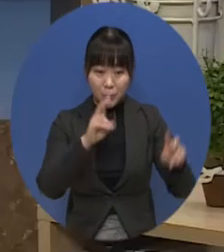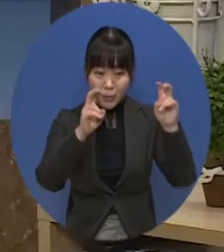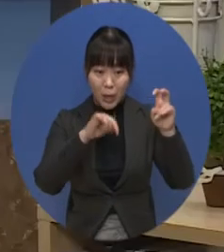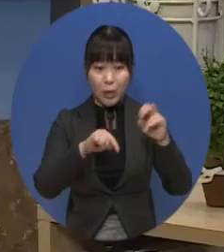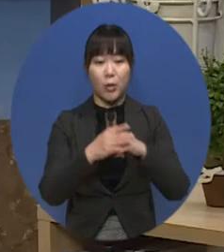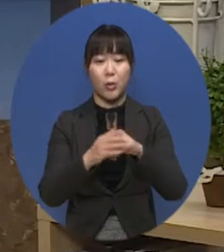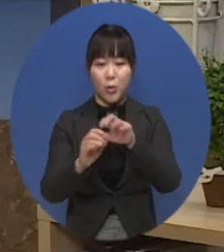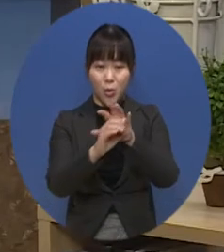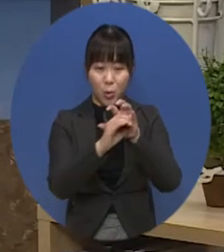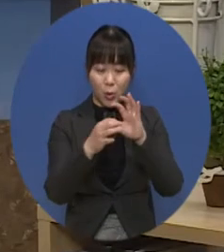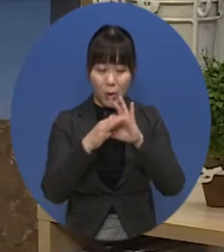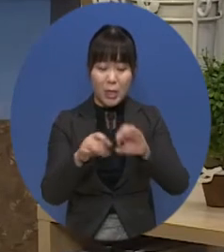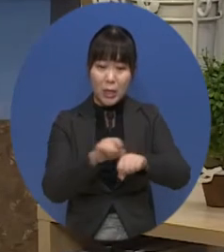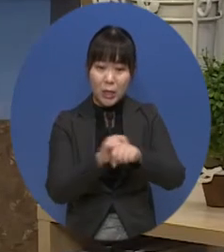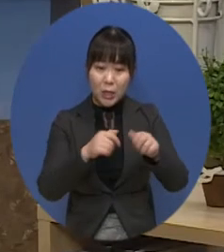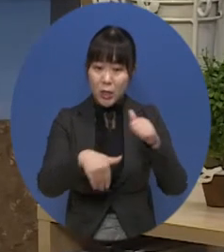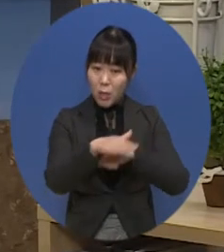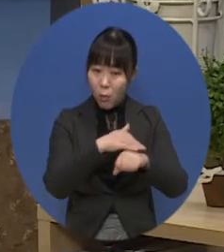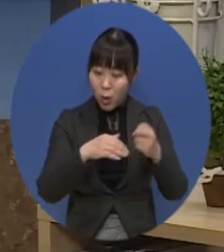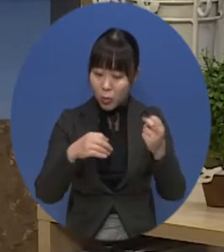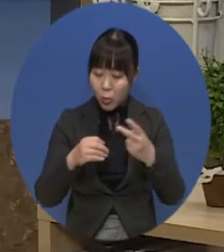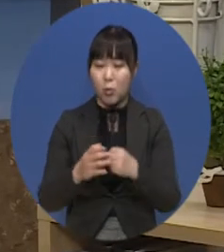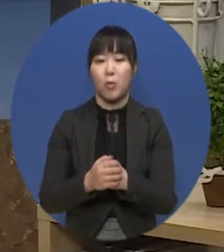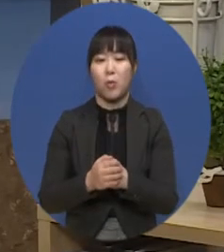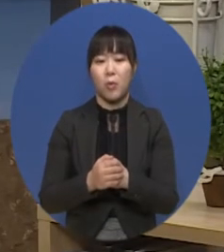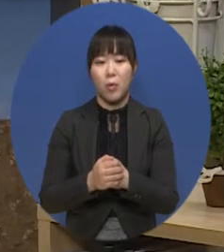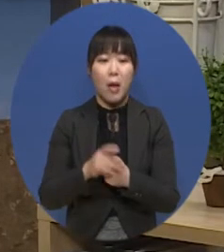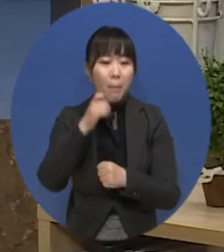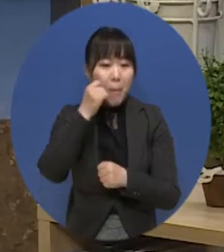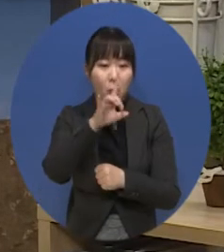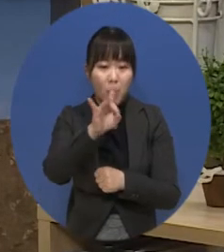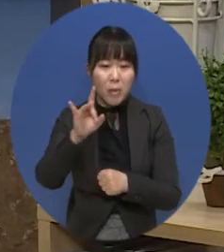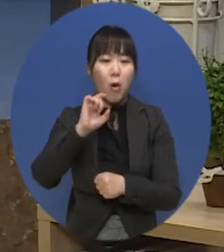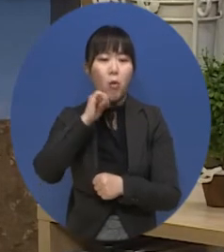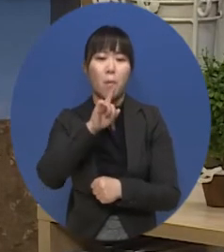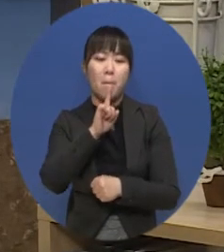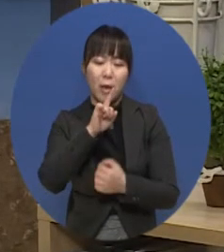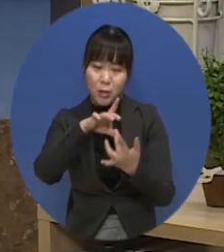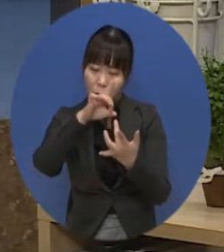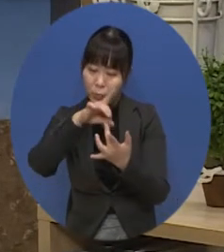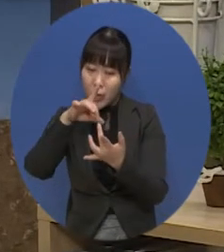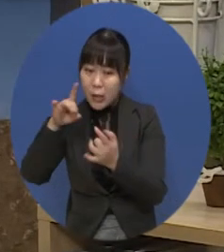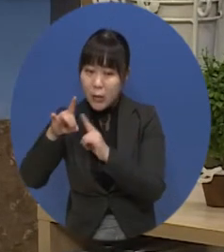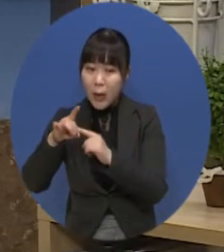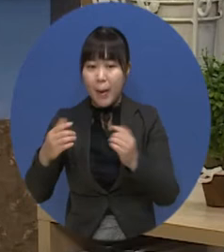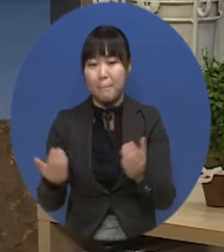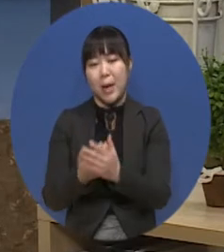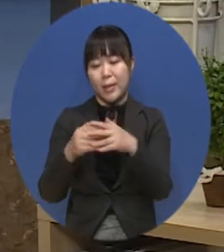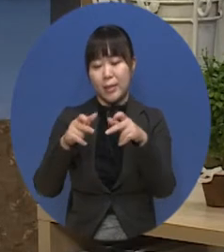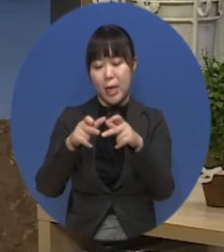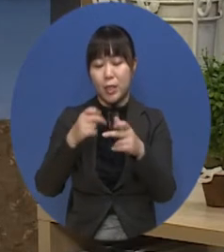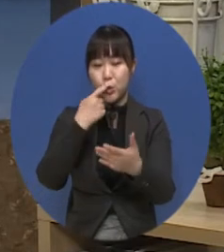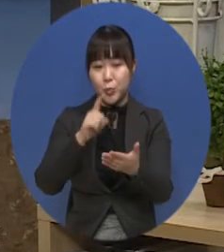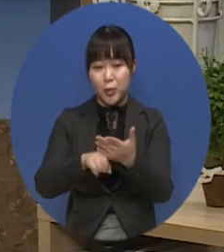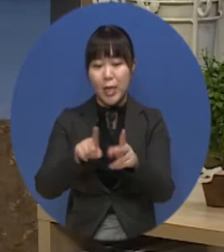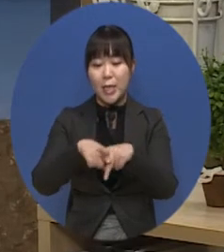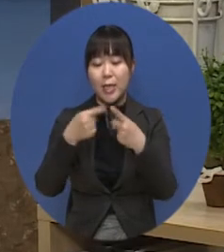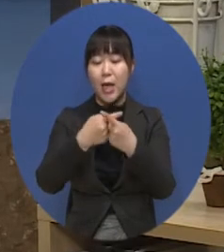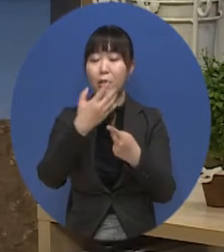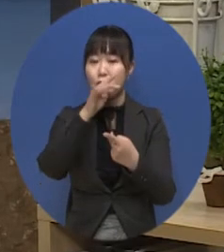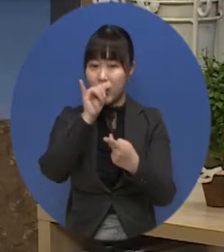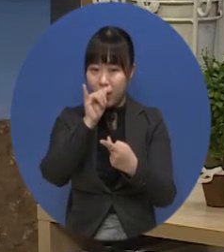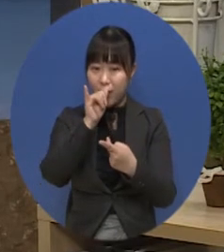이런 코로나19에 대한 특수상황뿐만 아니라 매달 어려운 말을 선정해서 발달장애인들이 보다 쉽게 이해할